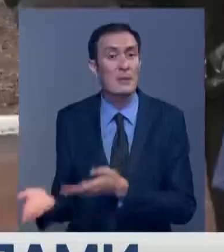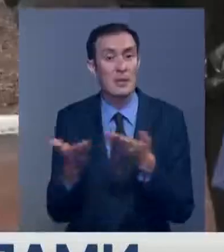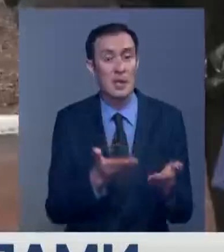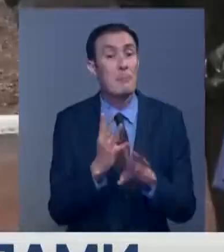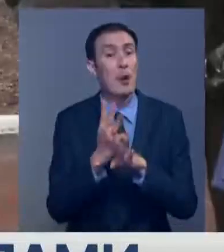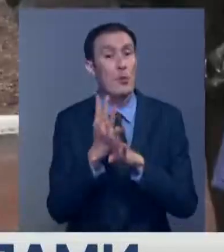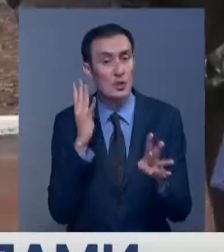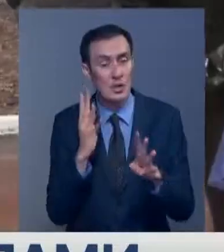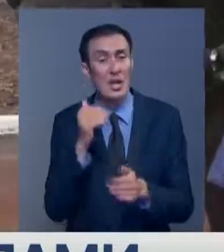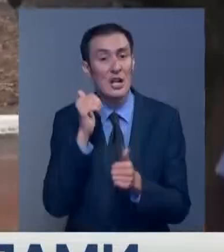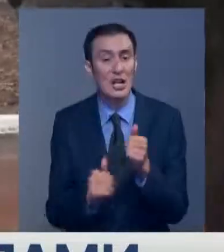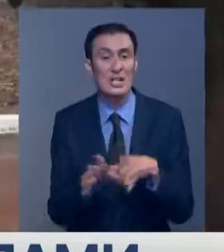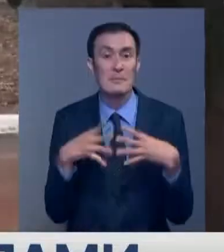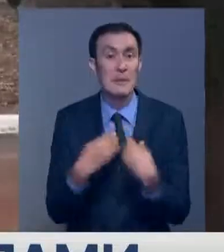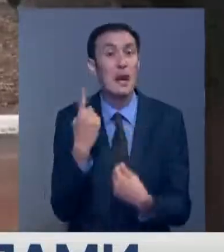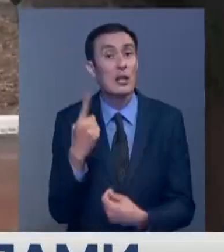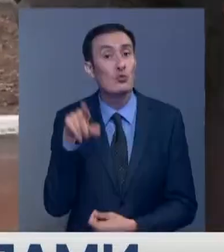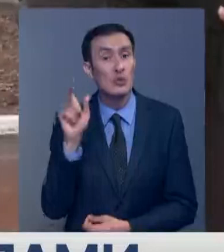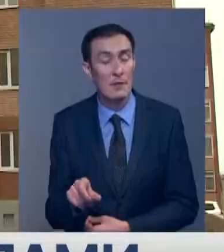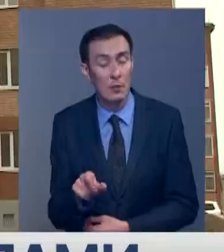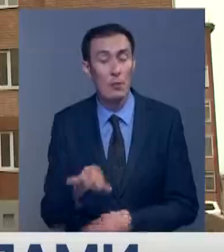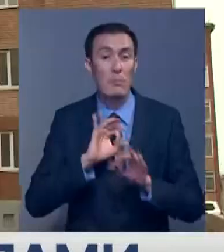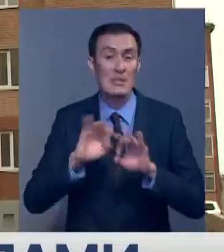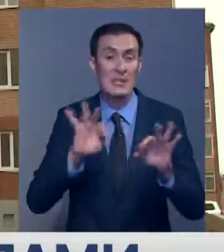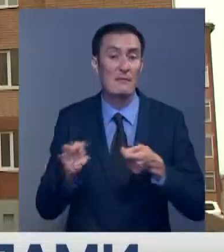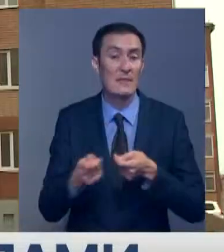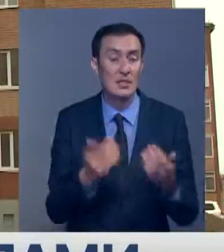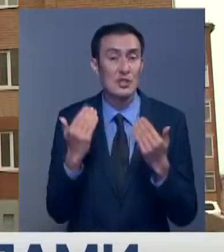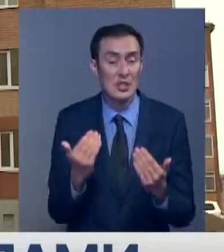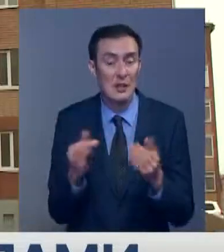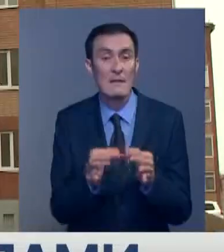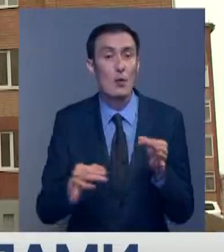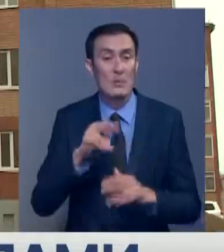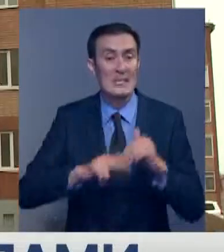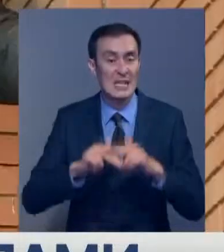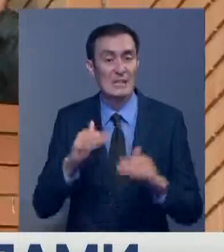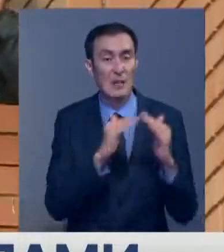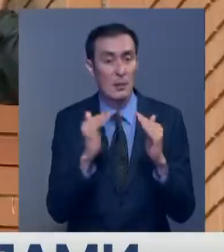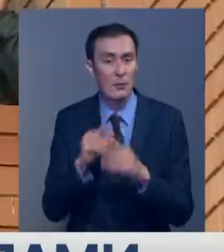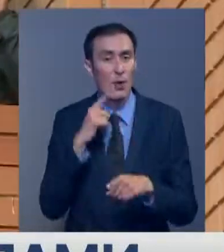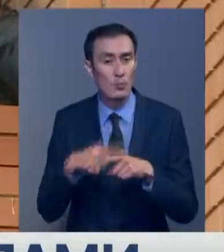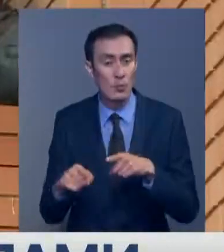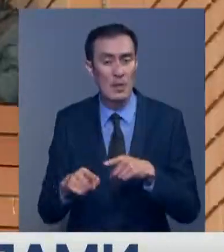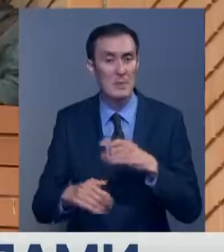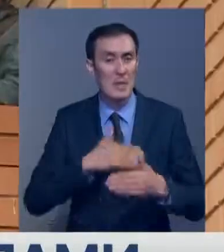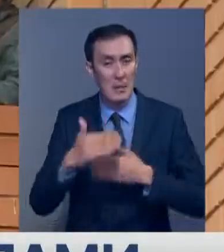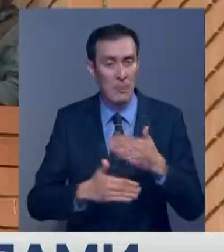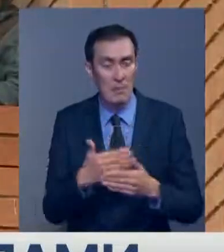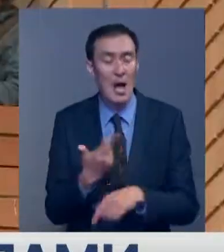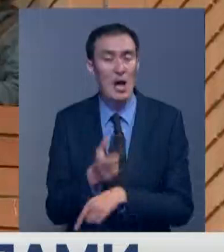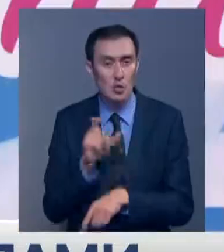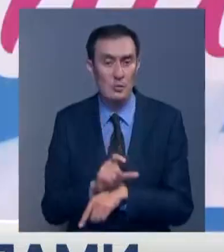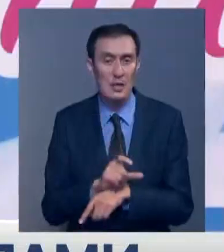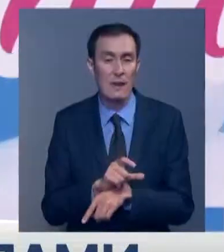по очереди. С каждой семьи по одному человеку. По словам местных властей, сейчас в регионе строительство жилья ведется бурными темпами, особенно в